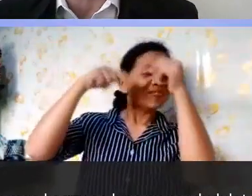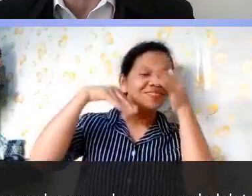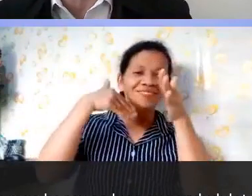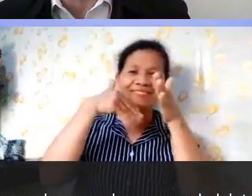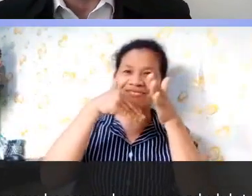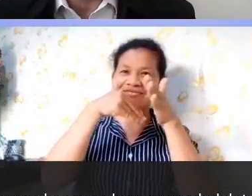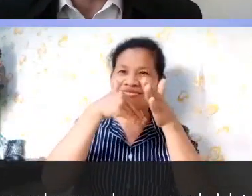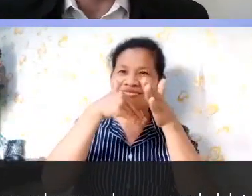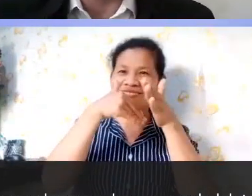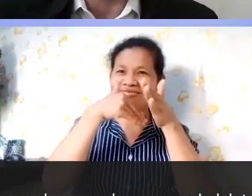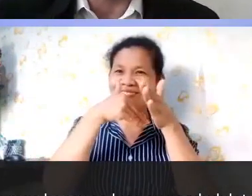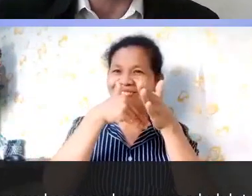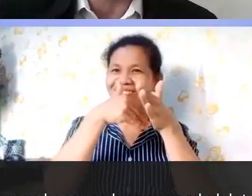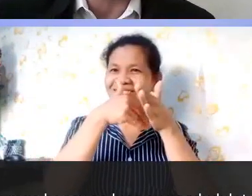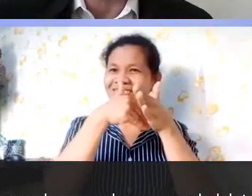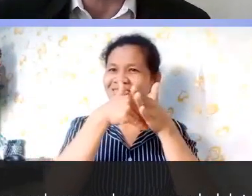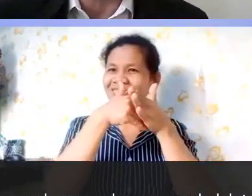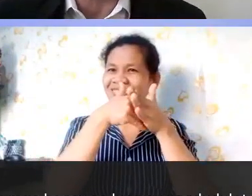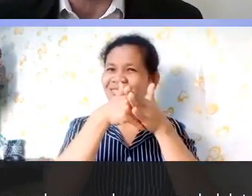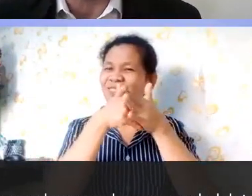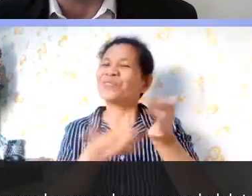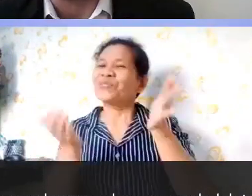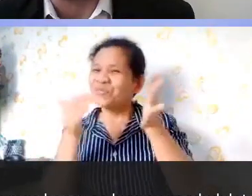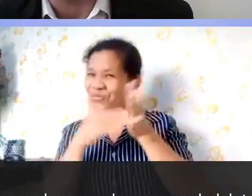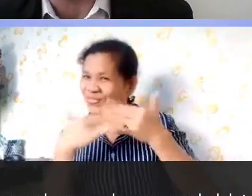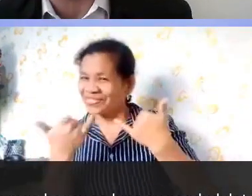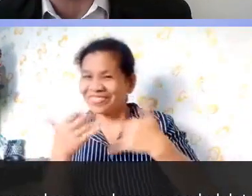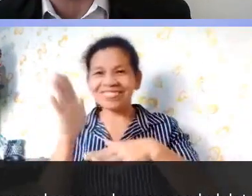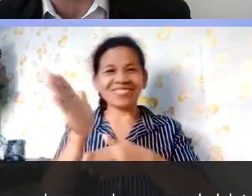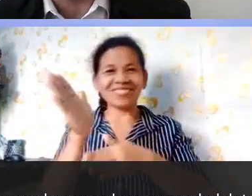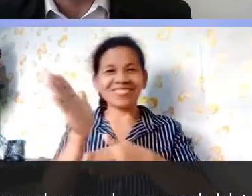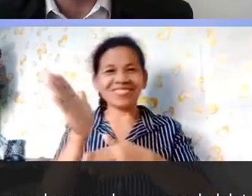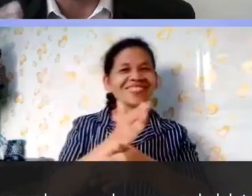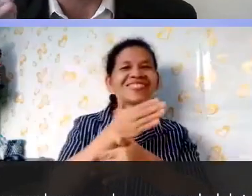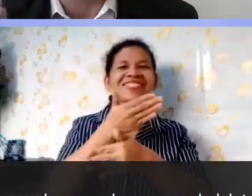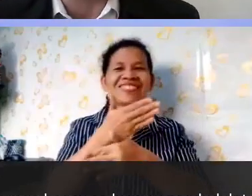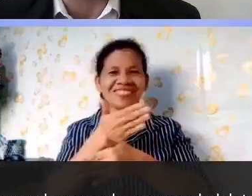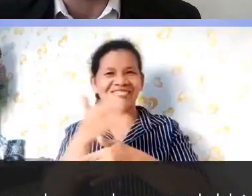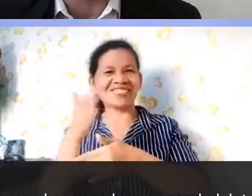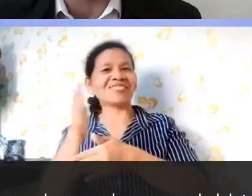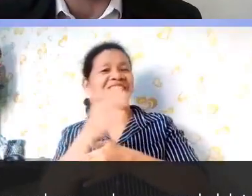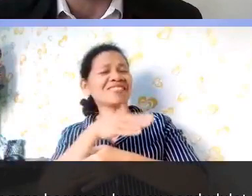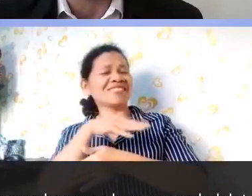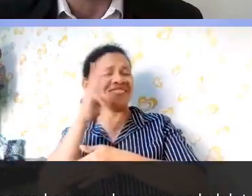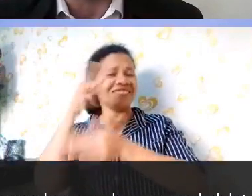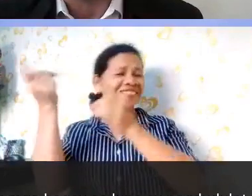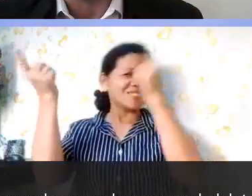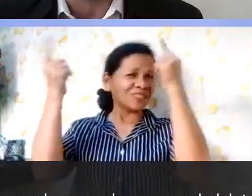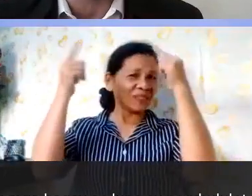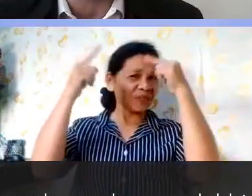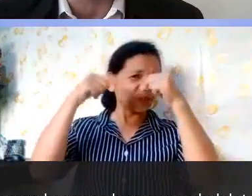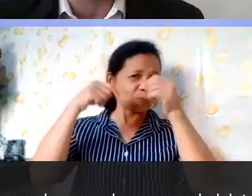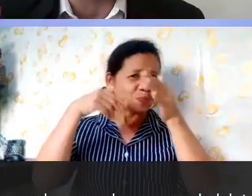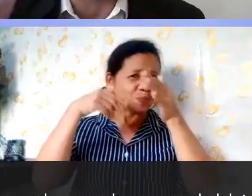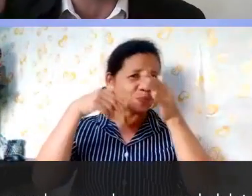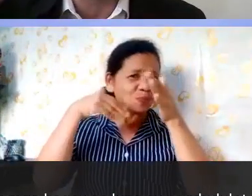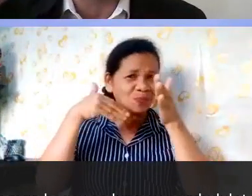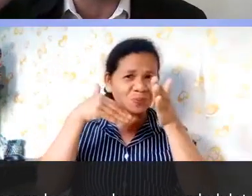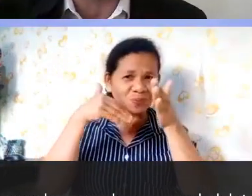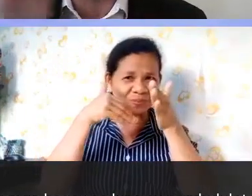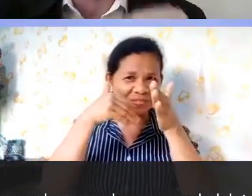Tama ba yung aking tono? Ulitin ko itong awit. Pagdating niya'y malapit